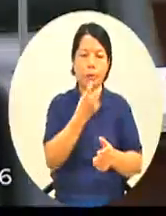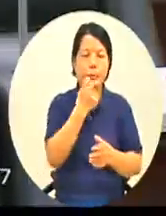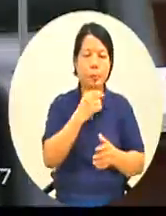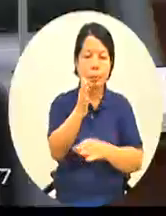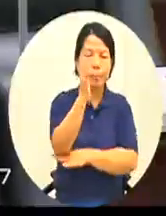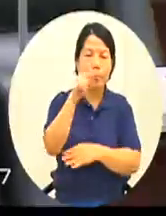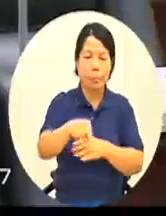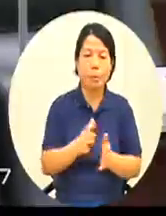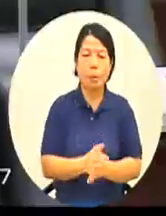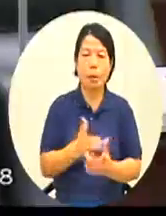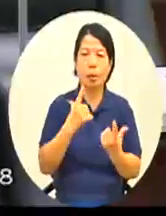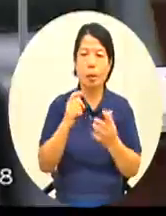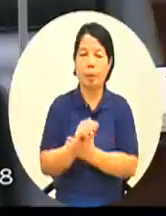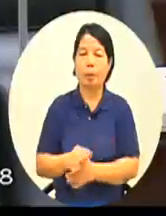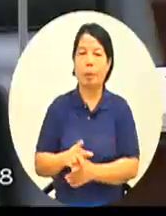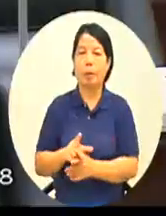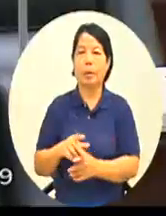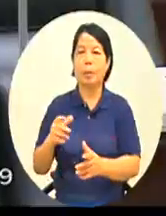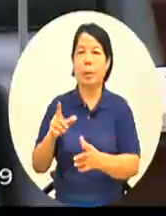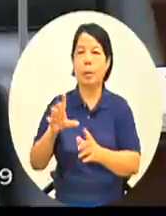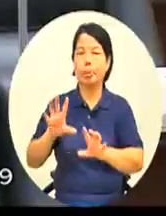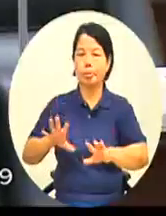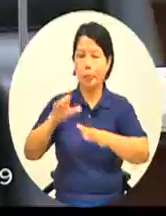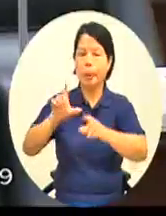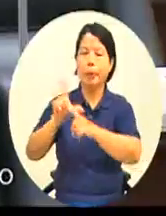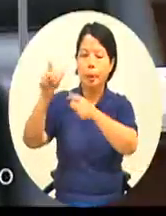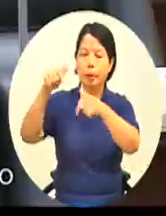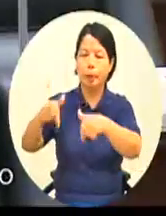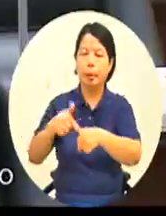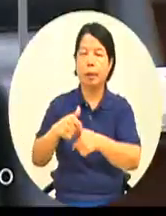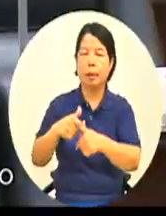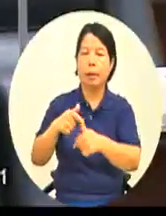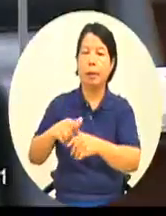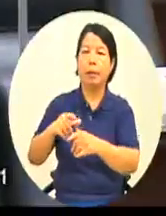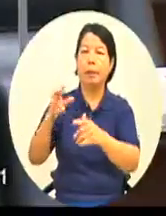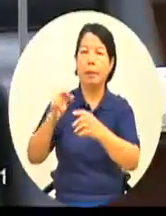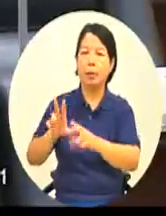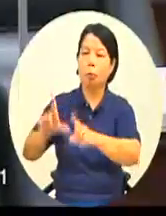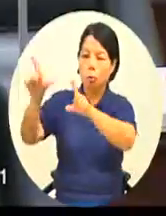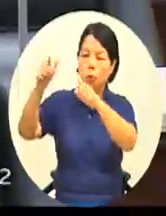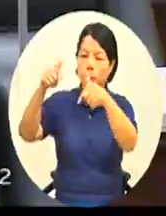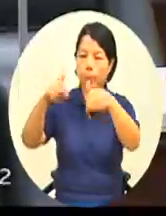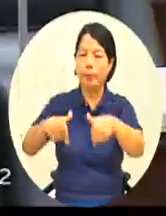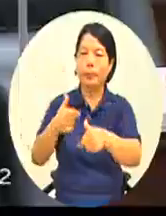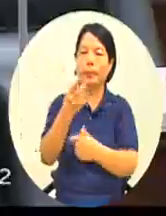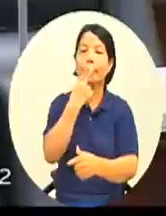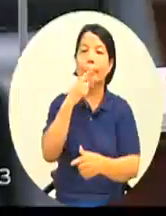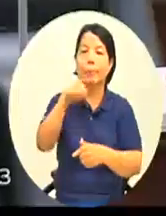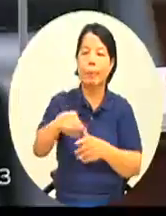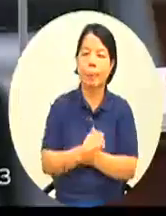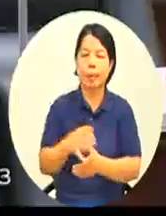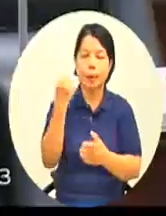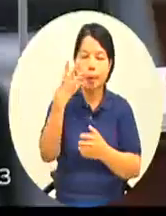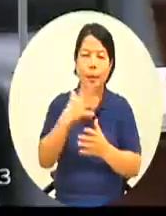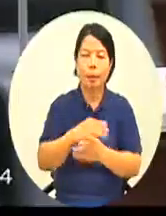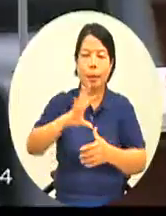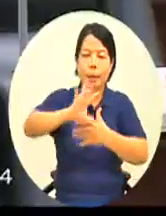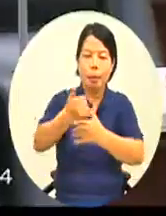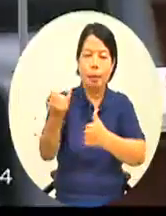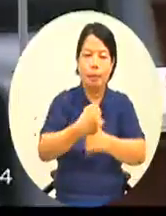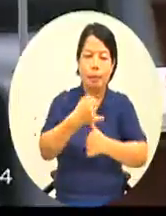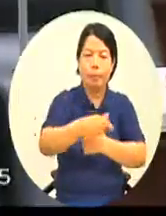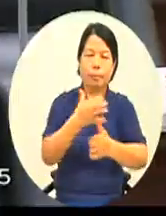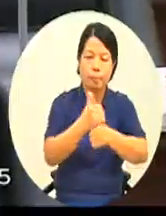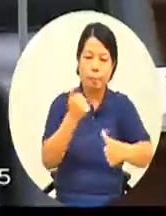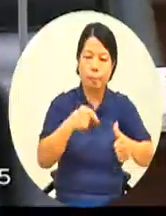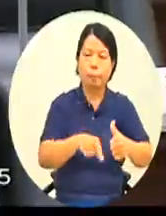了一个新南向政策，我不太知道说我们高雄是针对新住民之子，我们的新住民二代有没有什